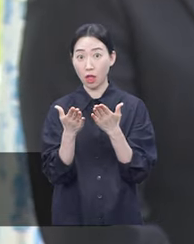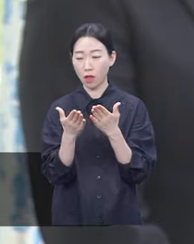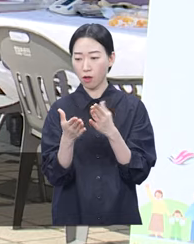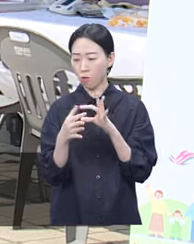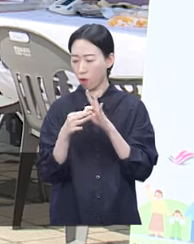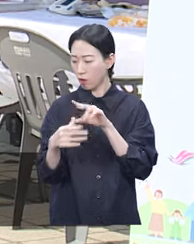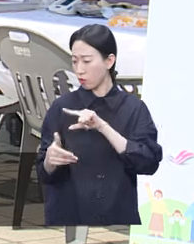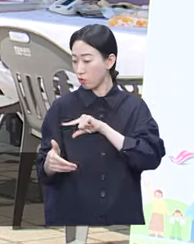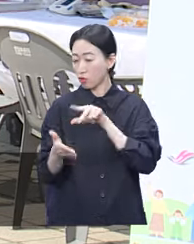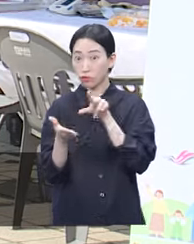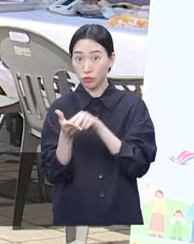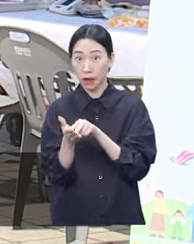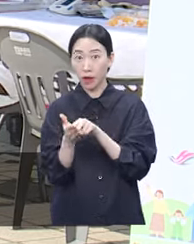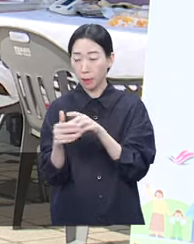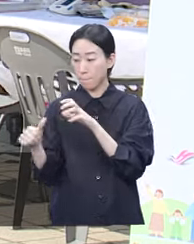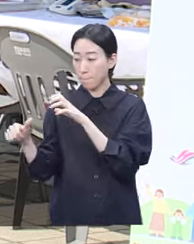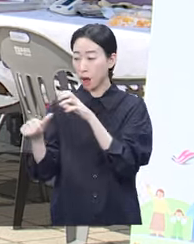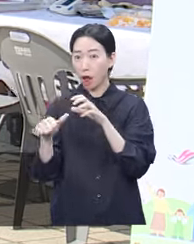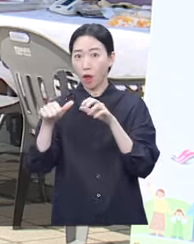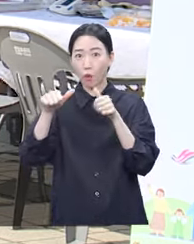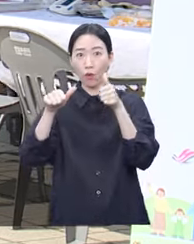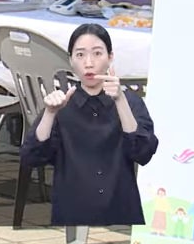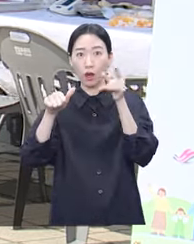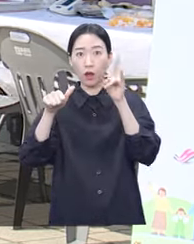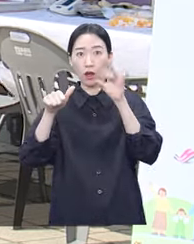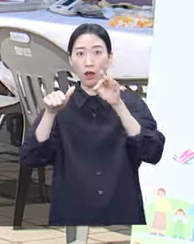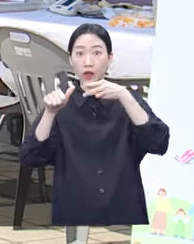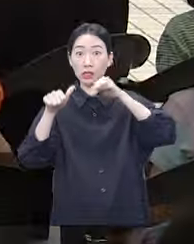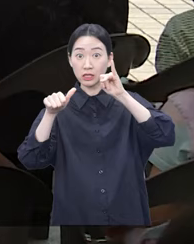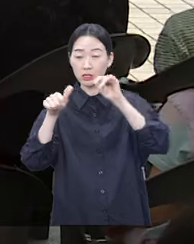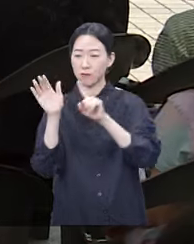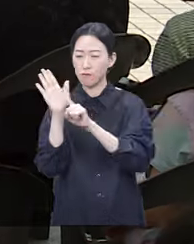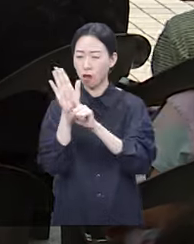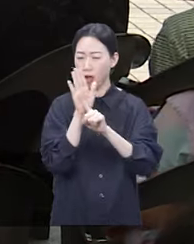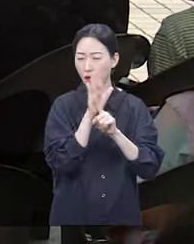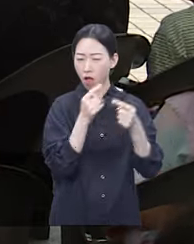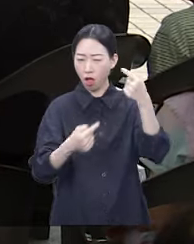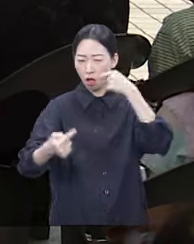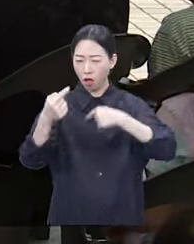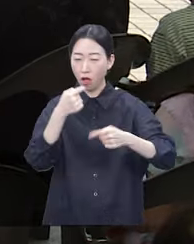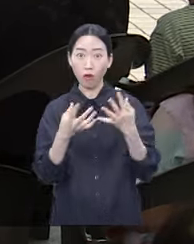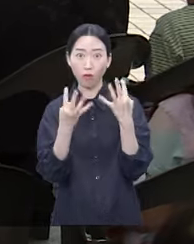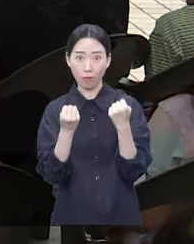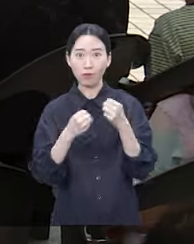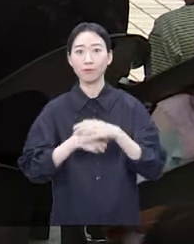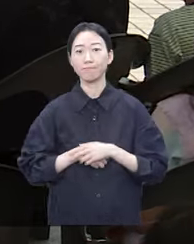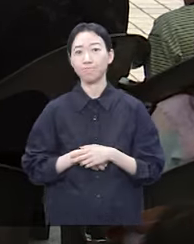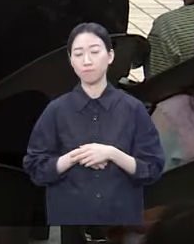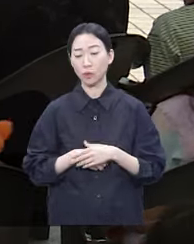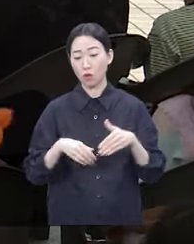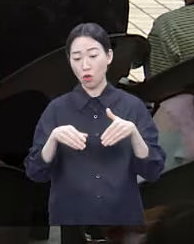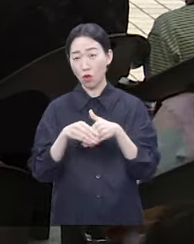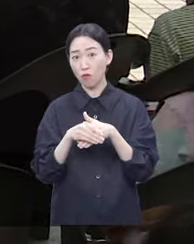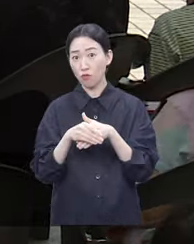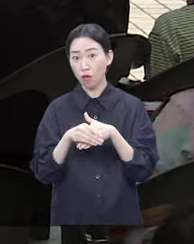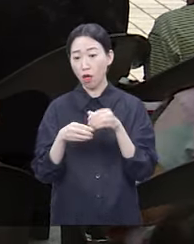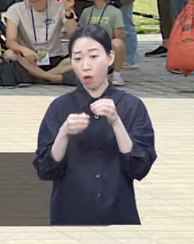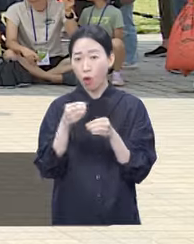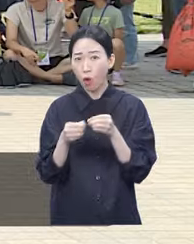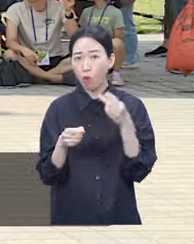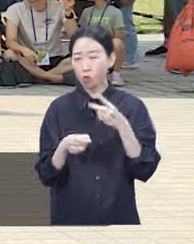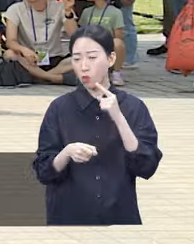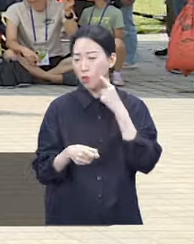주제에 맞게 오행시를 짓는 오행시 작품 공모에도 많은 시민이 참여했는데요. 문학성과 예술성이